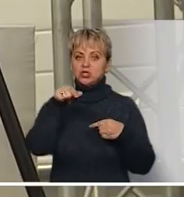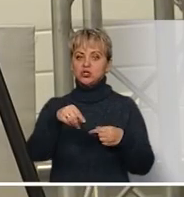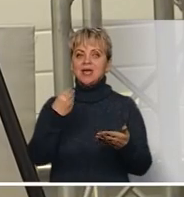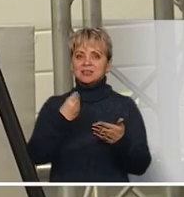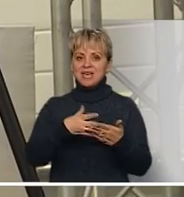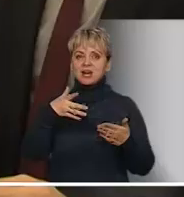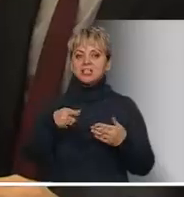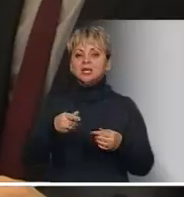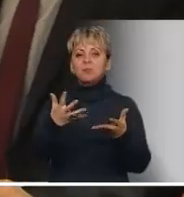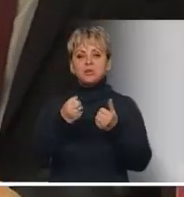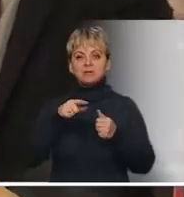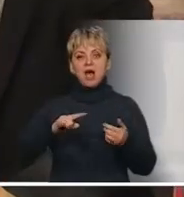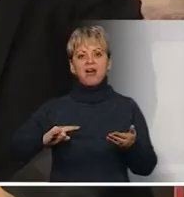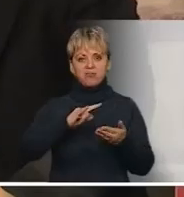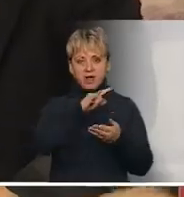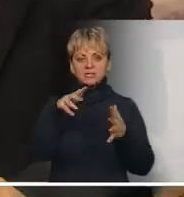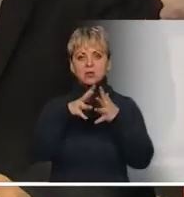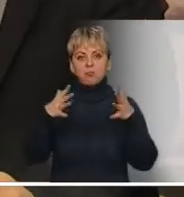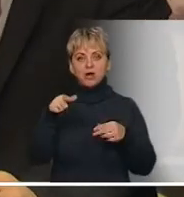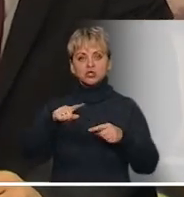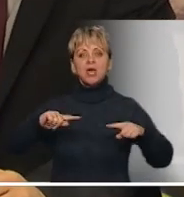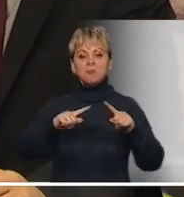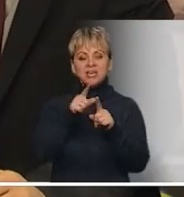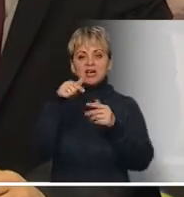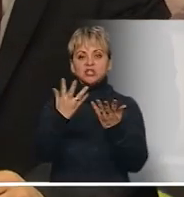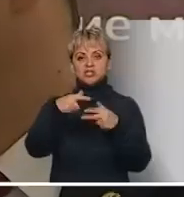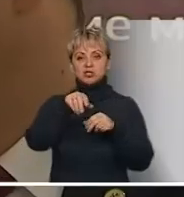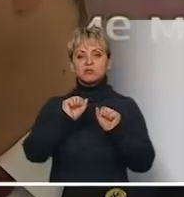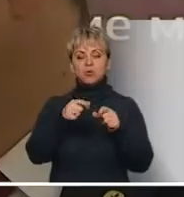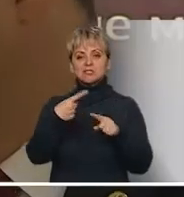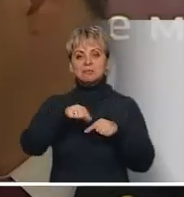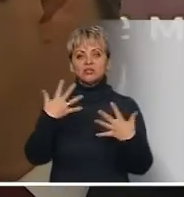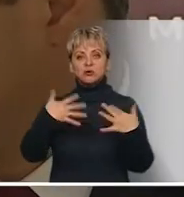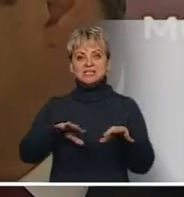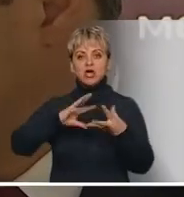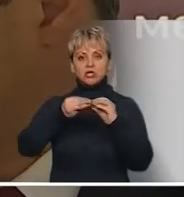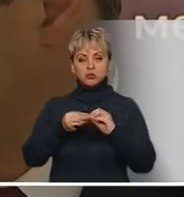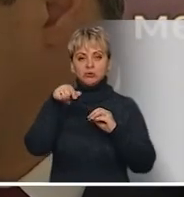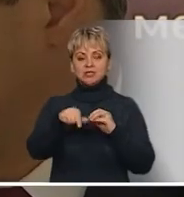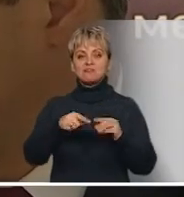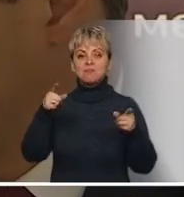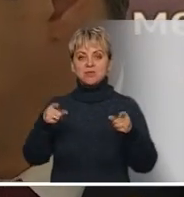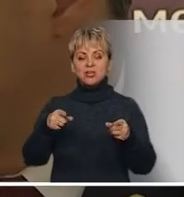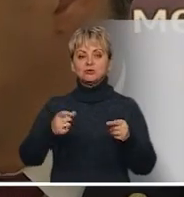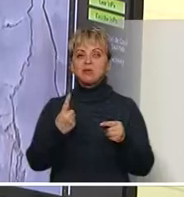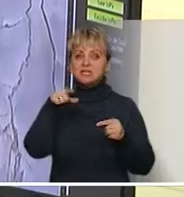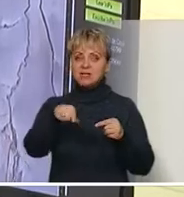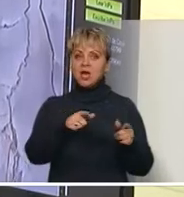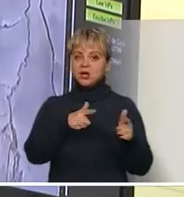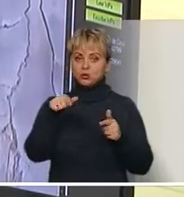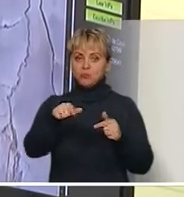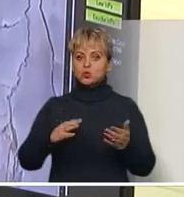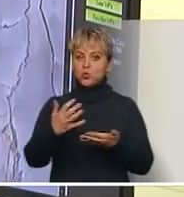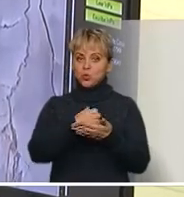в отличие от дорогостоящего применения авиации и механизированных способов, которые теряют результативность в период